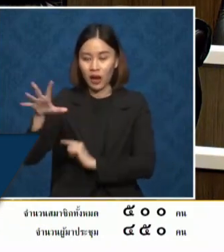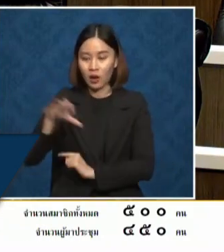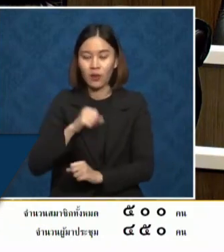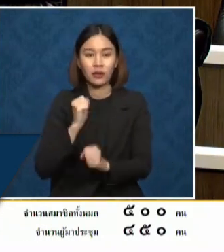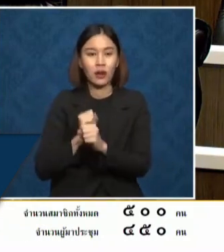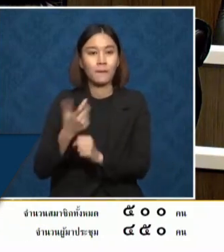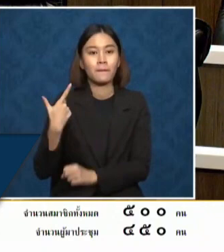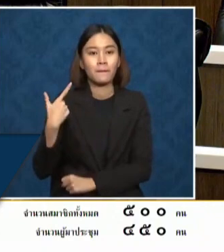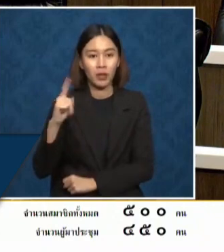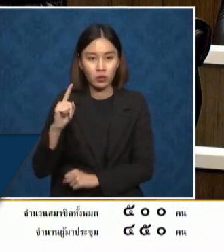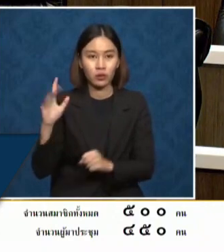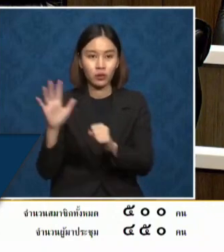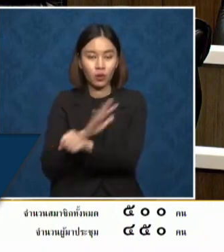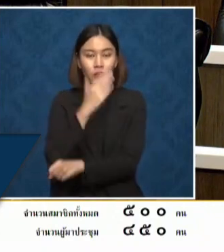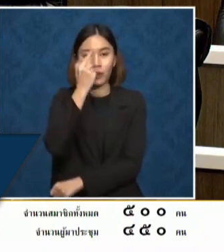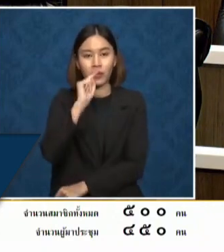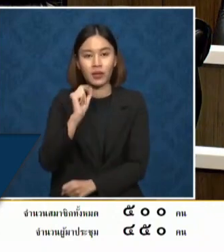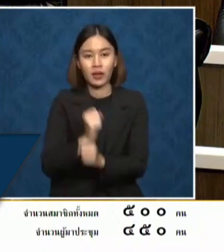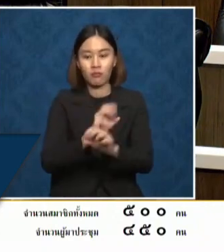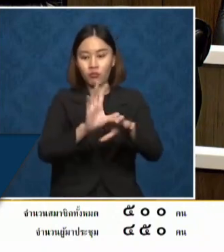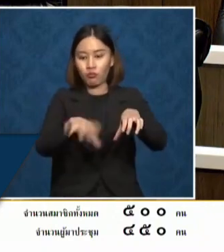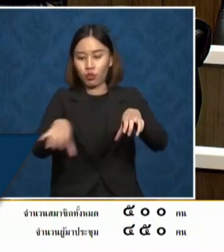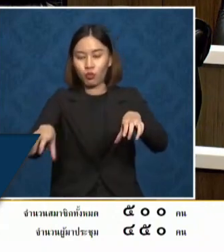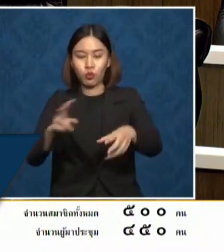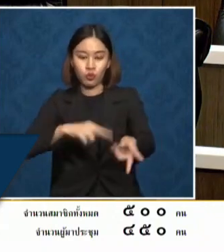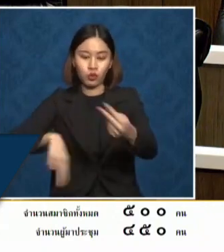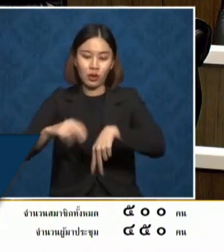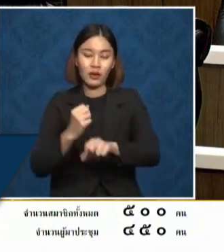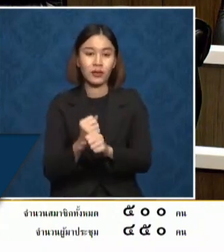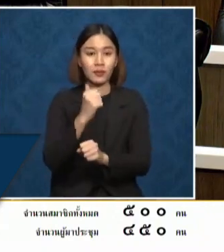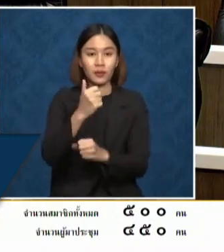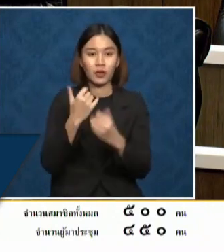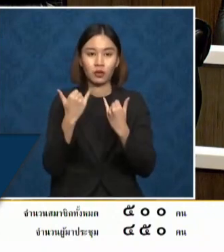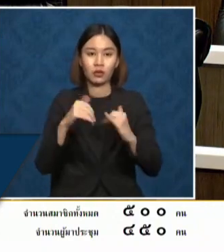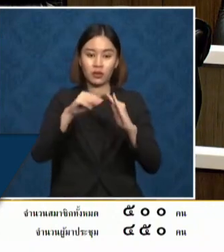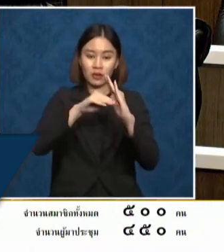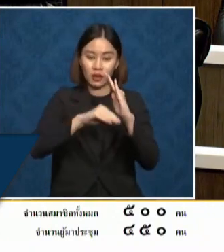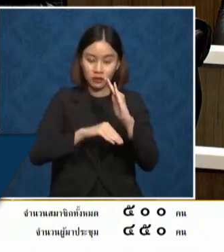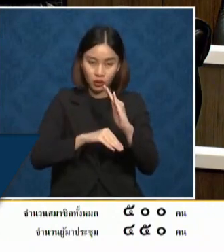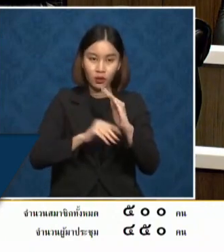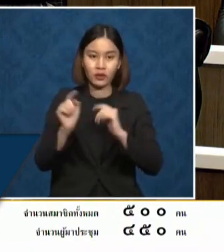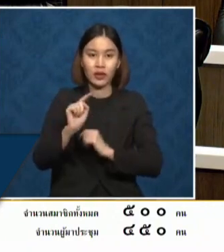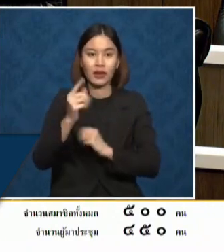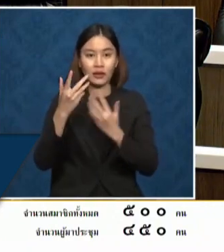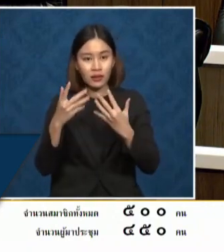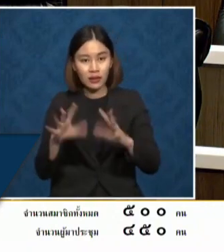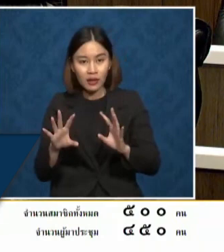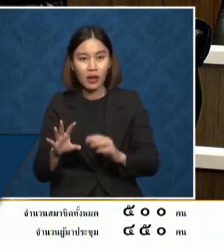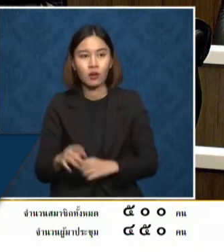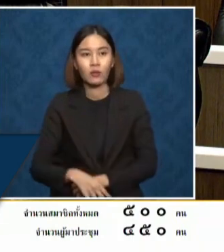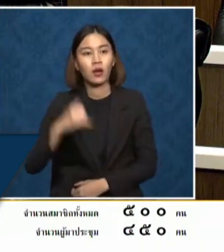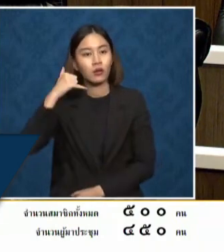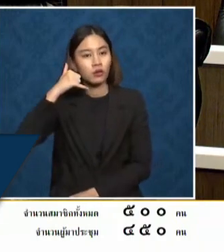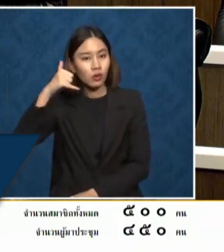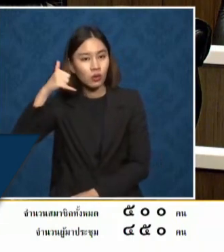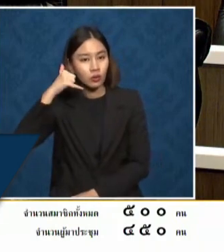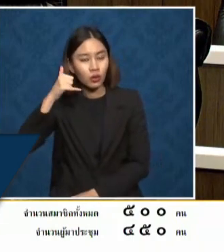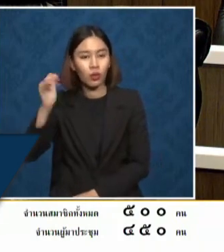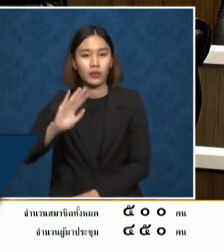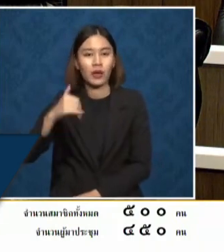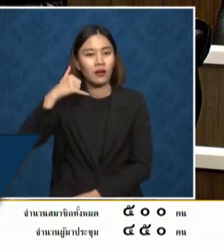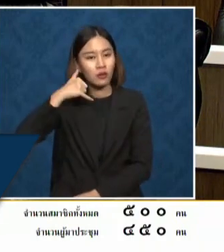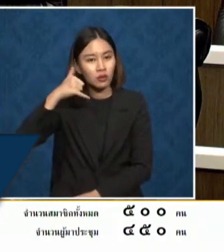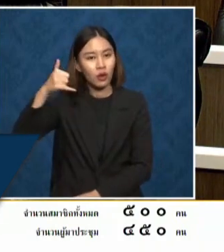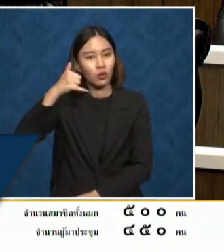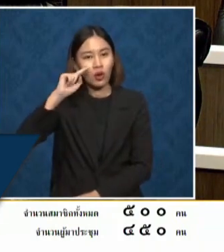ประโยชน์มากที่สุดค่ะทำให้หน่วยงานน่ะสามารถตรวจสอบว่าตอนเค่ะขั้นตอนถึงไหนละยังไงละไม่ต้องมาโทรถามถามแล้ว